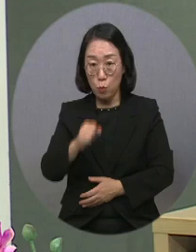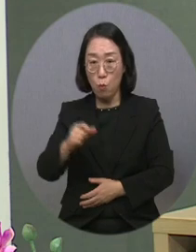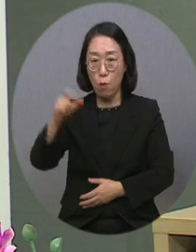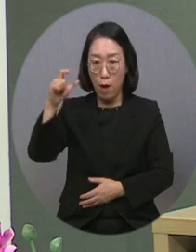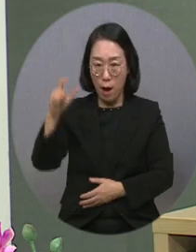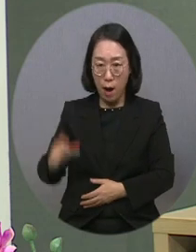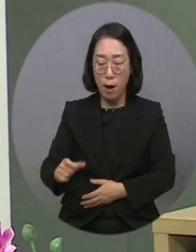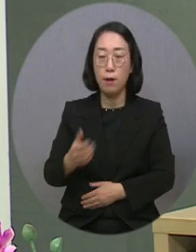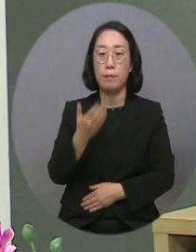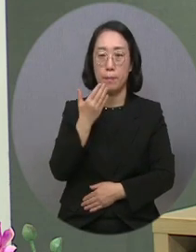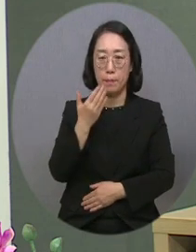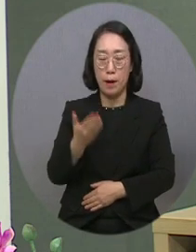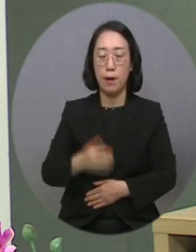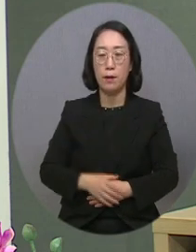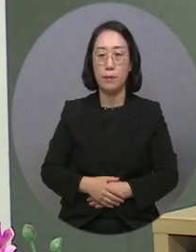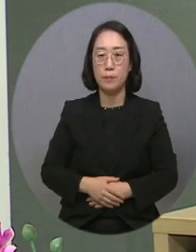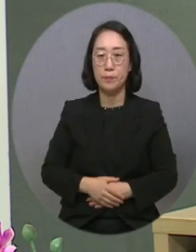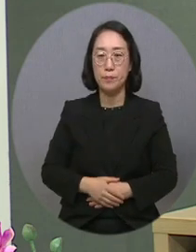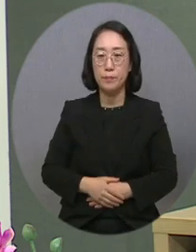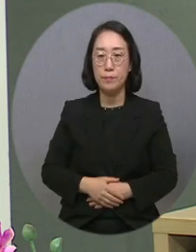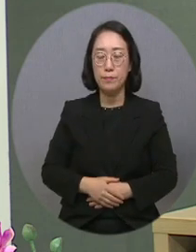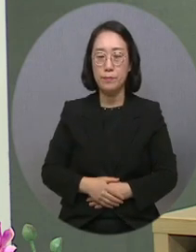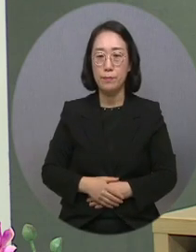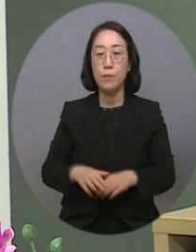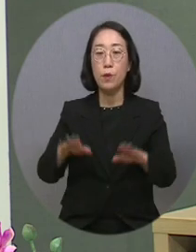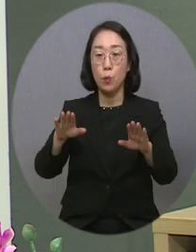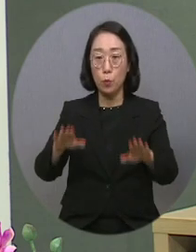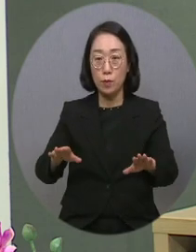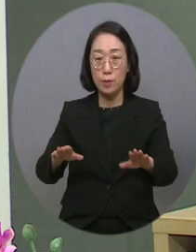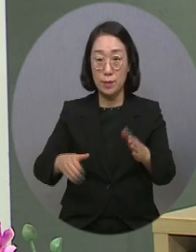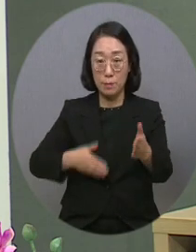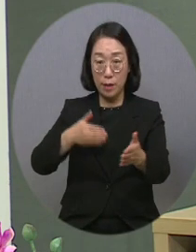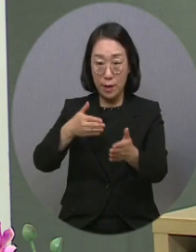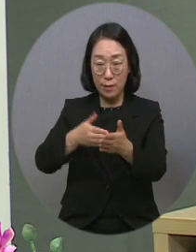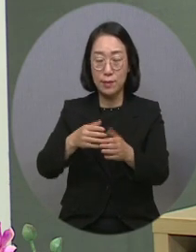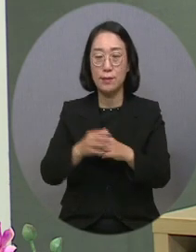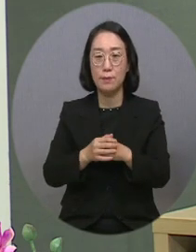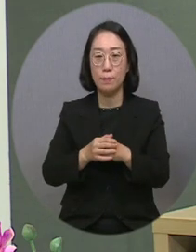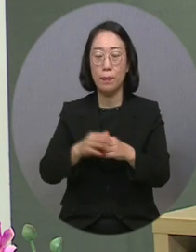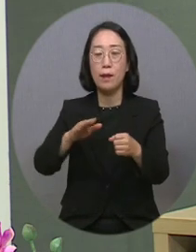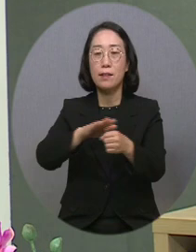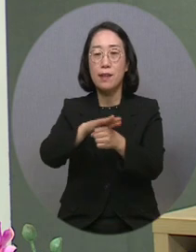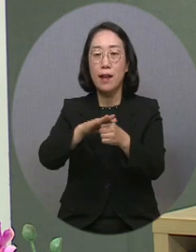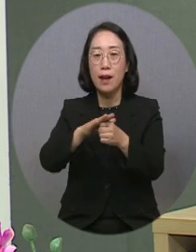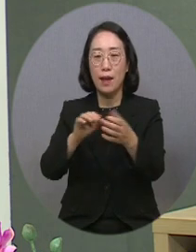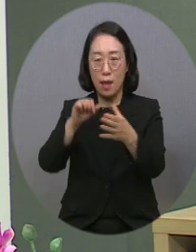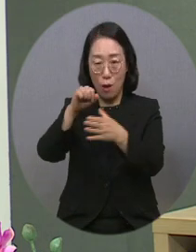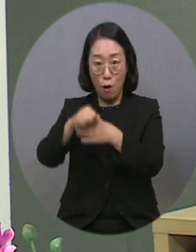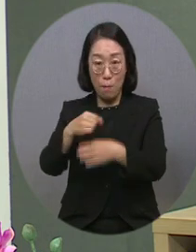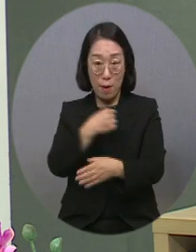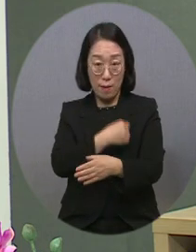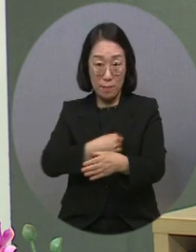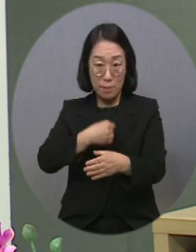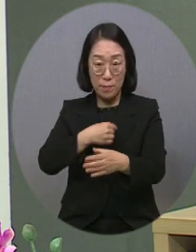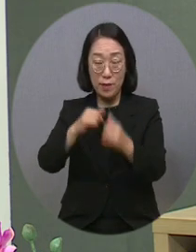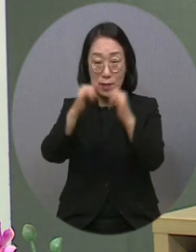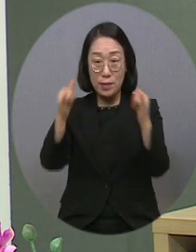국가가 된다고 생각을 합니다. 오늘 지금까지 사랑의 열매